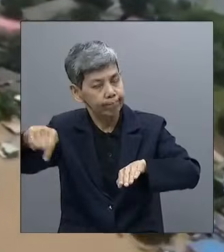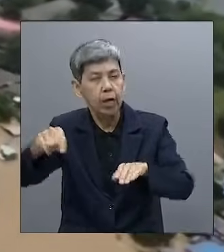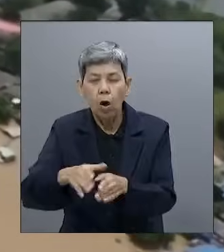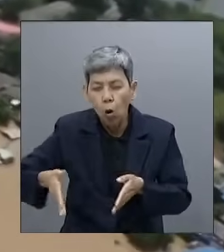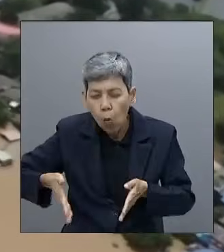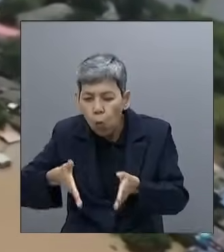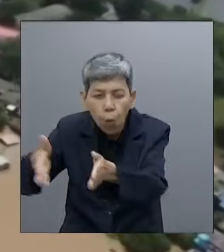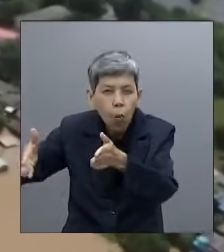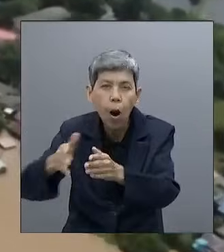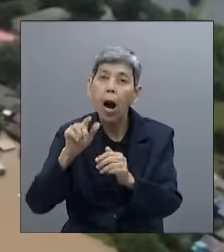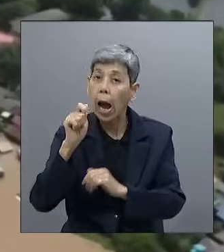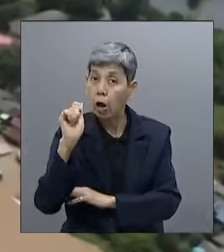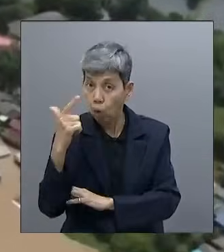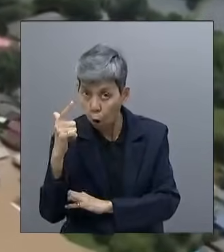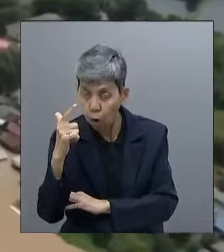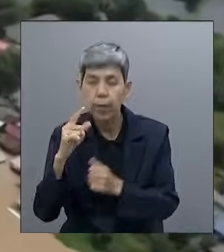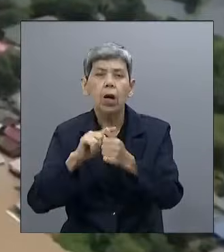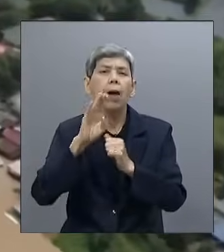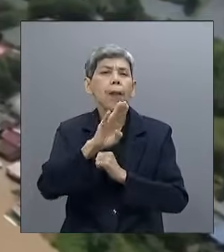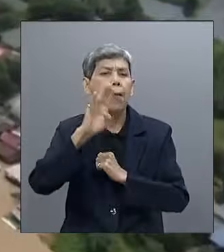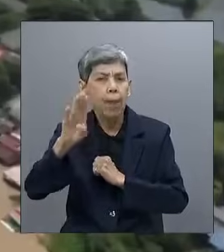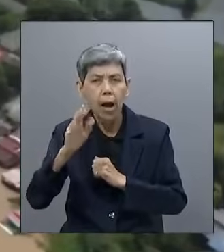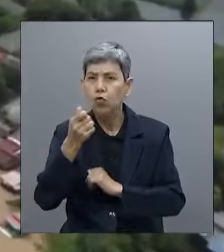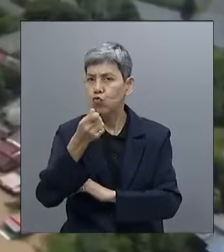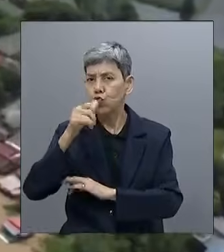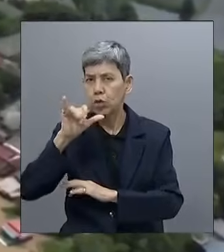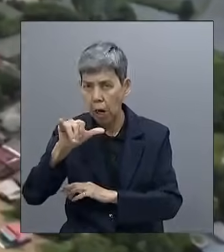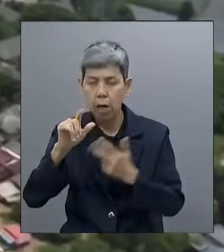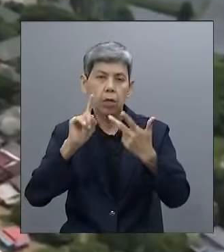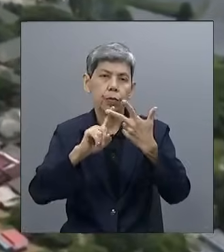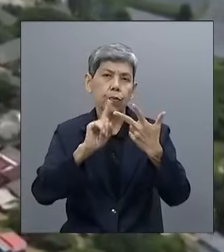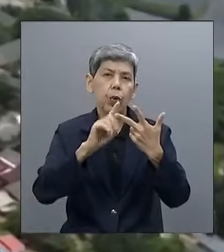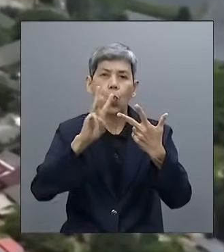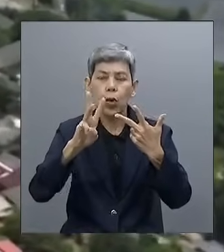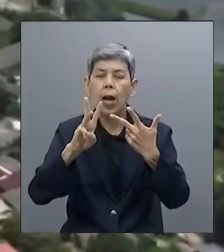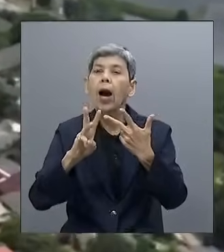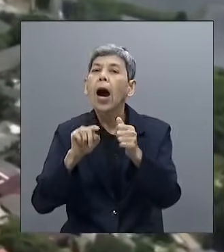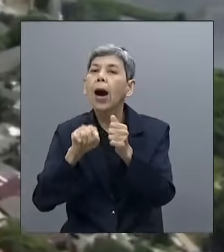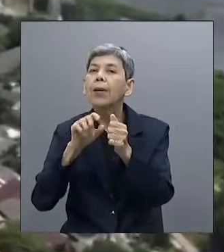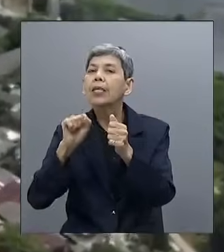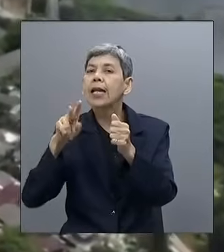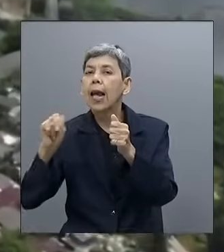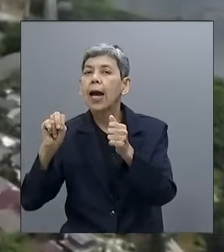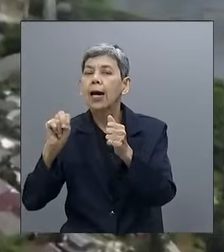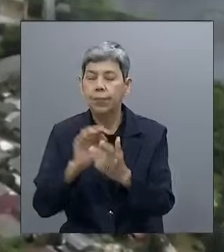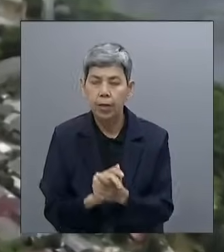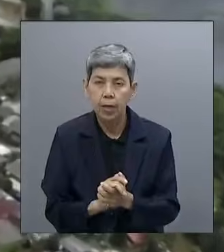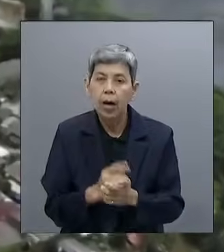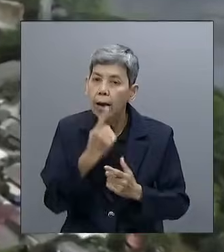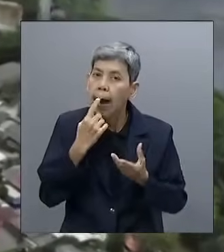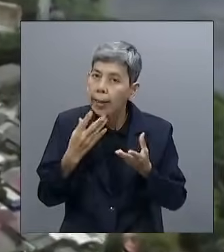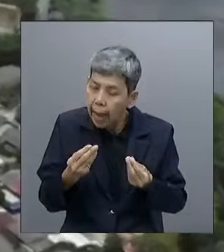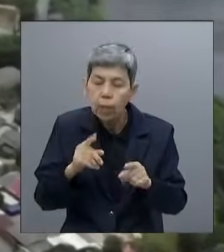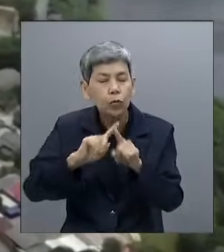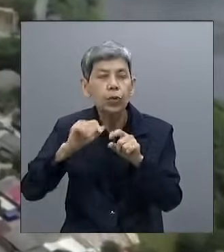พงจังหวัดอ่างทองคลองบางบานจังหวัดอยุธยาและที่ตำบลเวียงอำเภอศรีนาตำบลลาดชิดตำบลท่าดินแดงอำเภอผัก